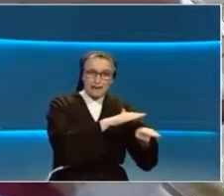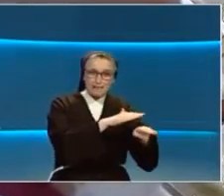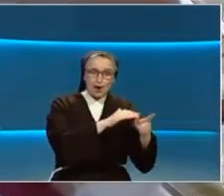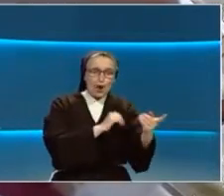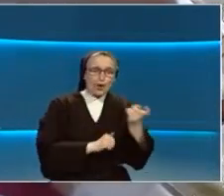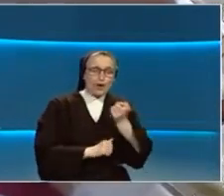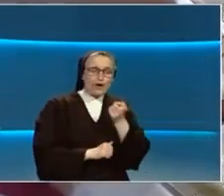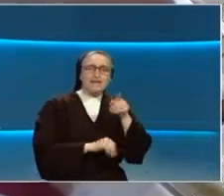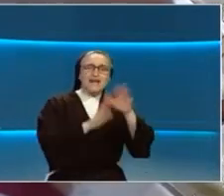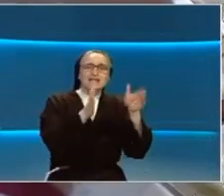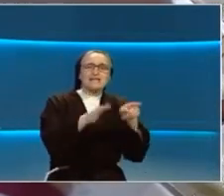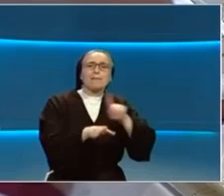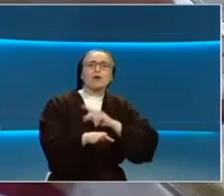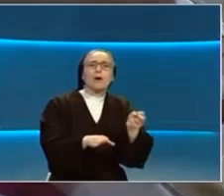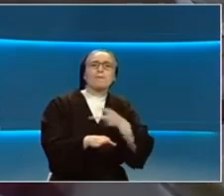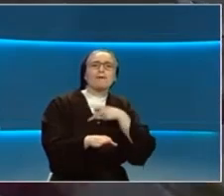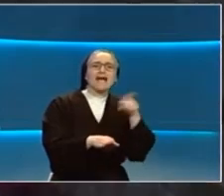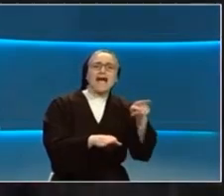들어가셔서